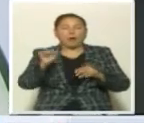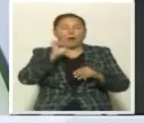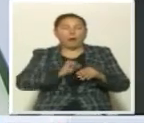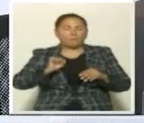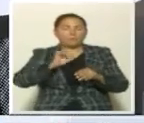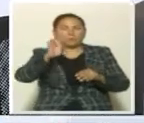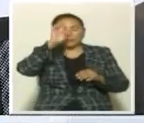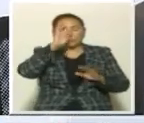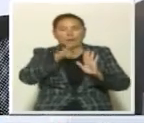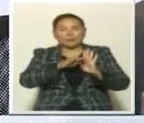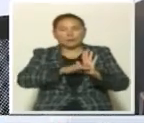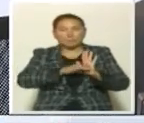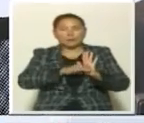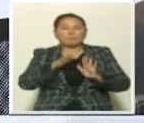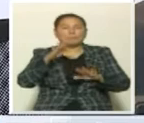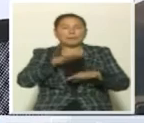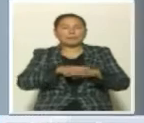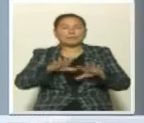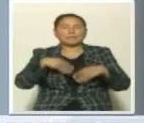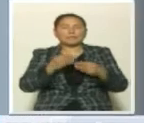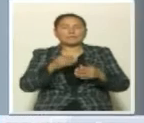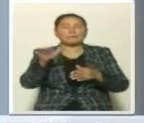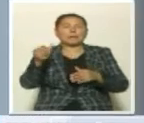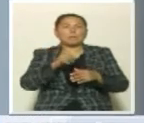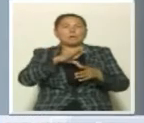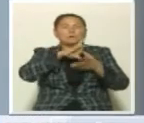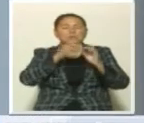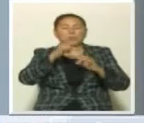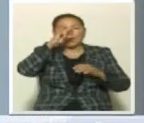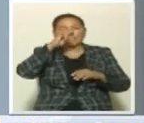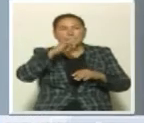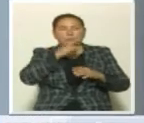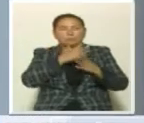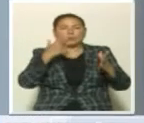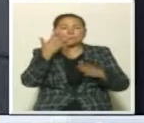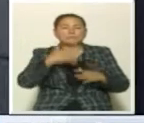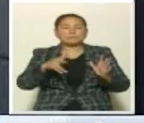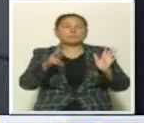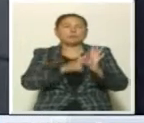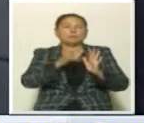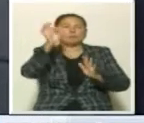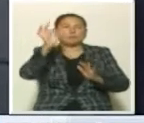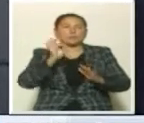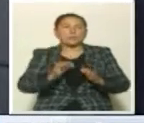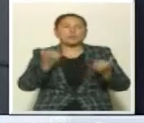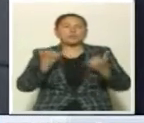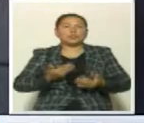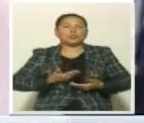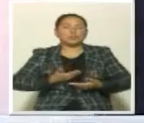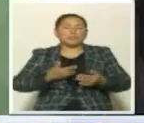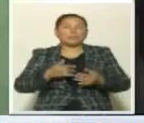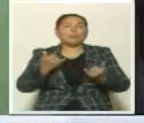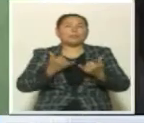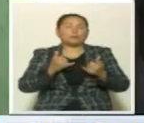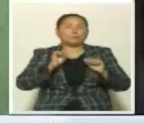рамках госпрограммы банк лидирует по доле выданных займов по всему Казахстану – более 58%. Теперь жители Актау и